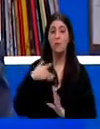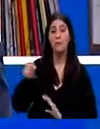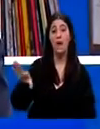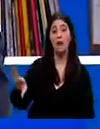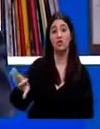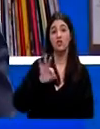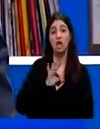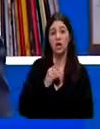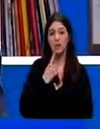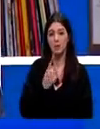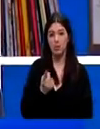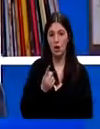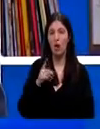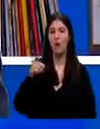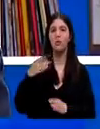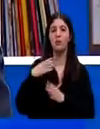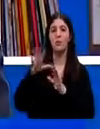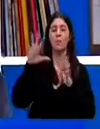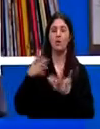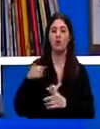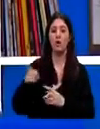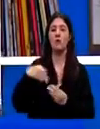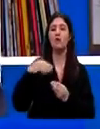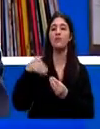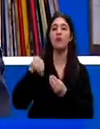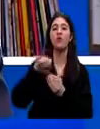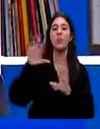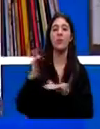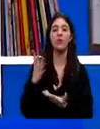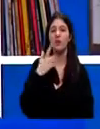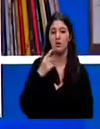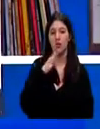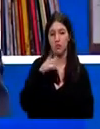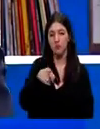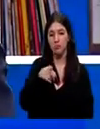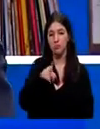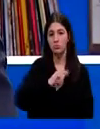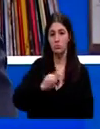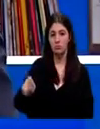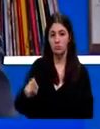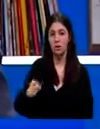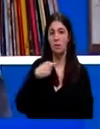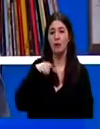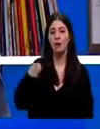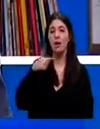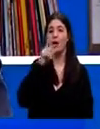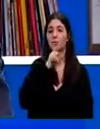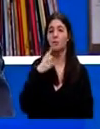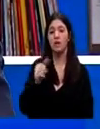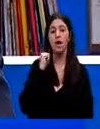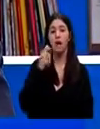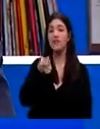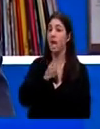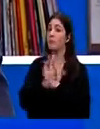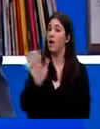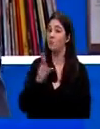paramı çekeyim diyor, vadeyi bozuyor. Vadeyi bozunca ne diyor ona biliyor musunuz? Ben sana 100 bin lirayı geri vermem